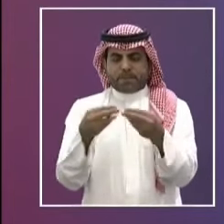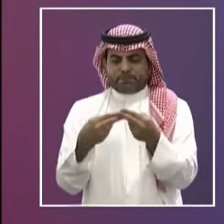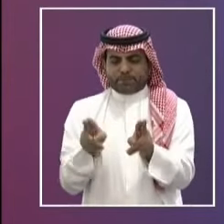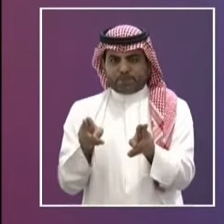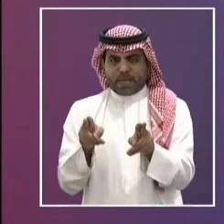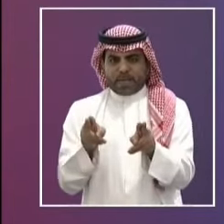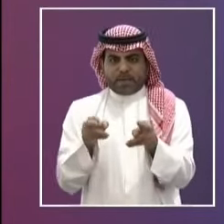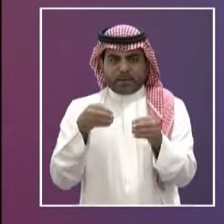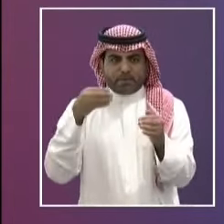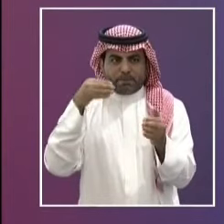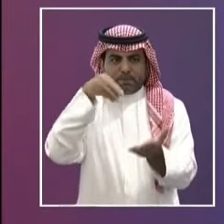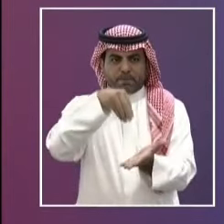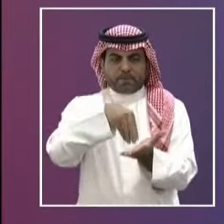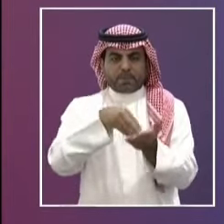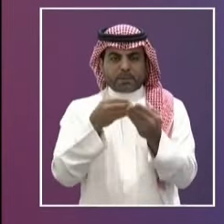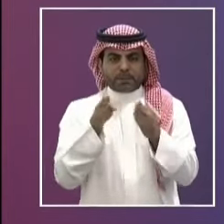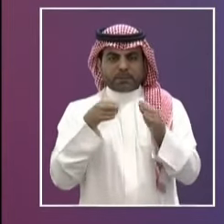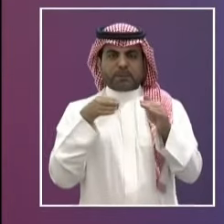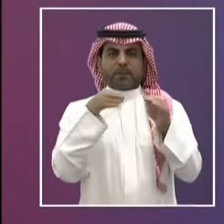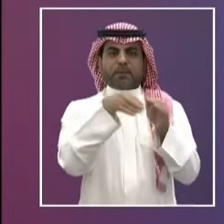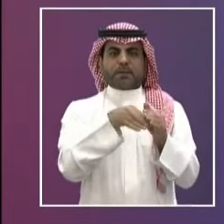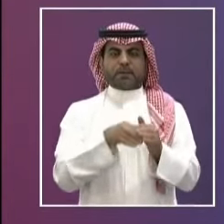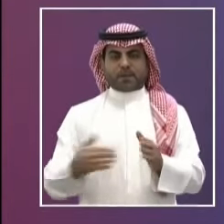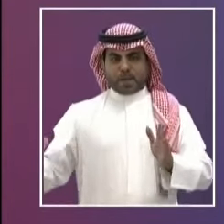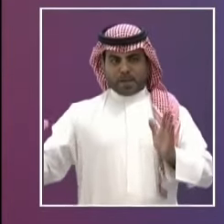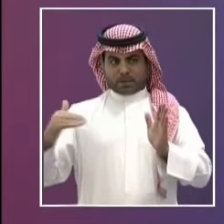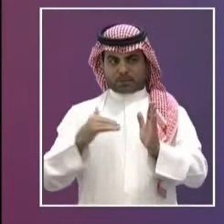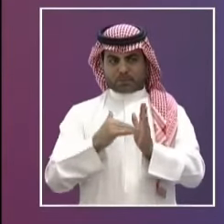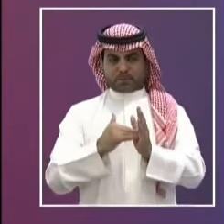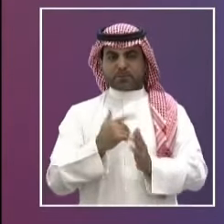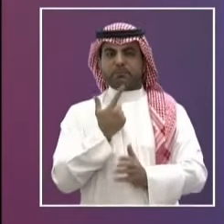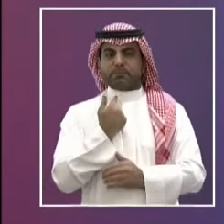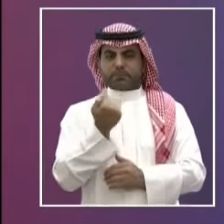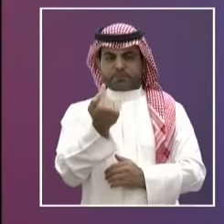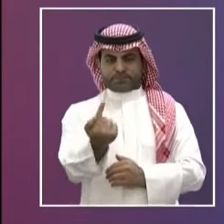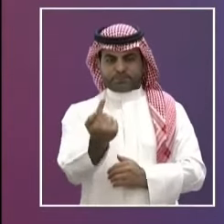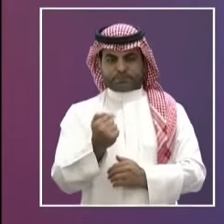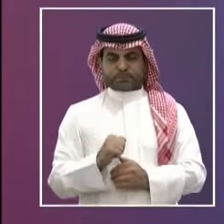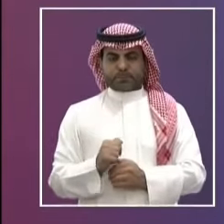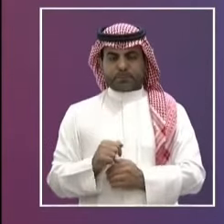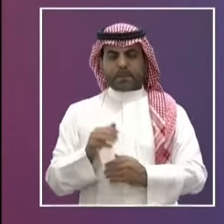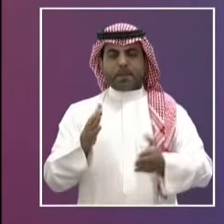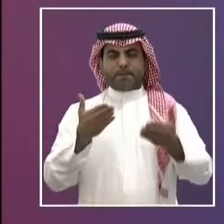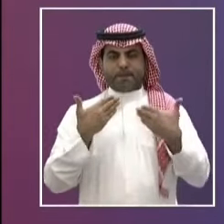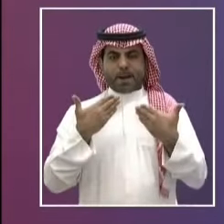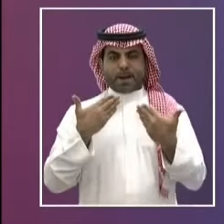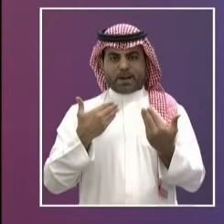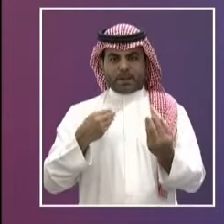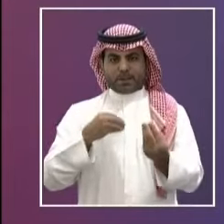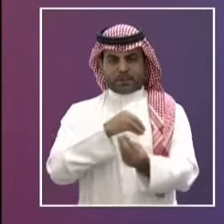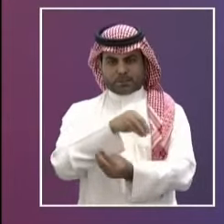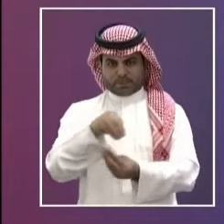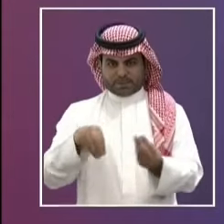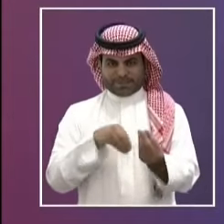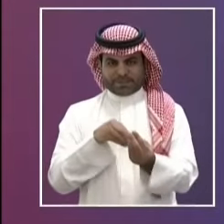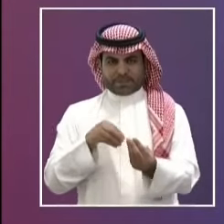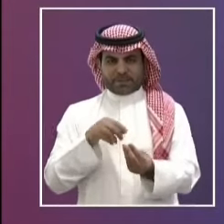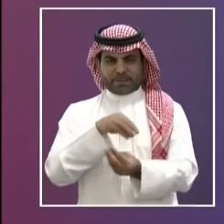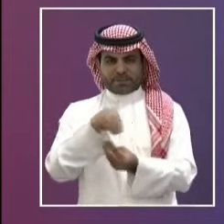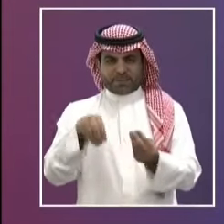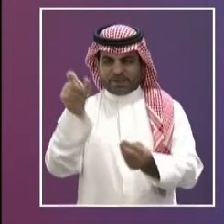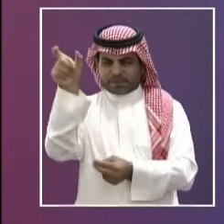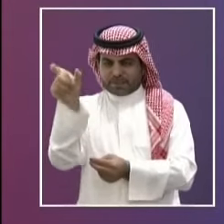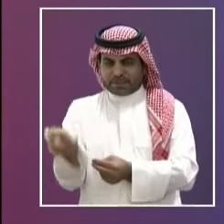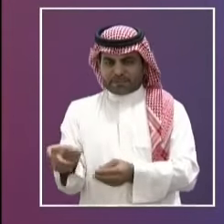منه المعتمر. في الختام بس أحب أستعرض الآن رحلة المعتمر حسب